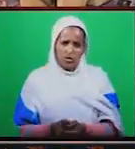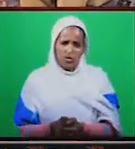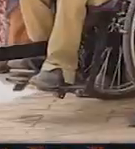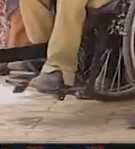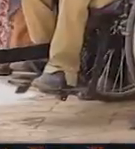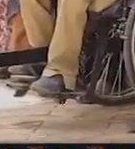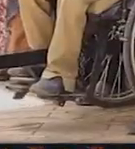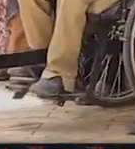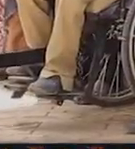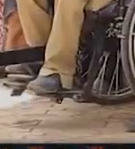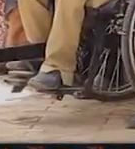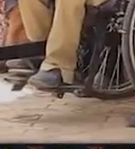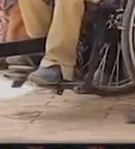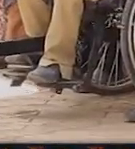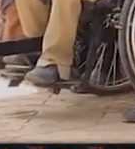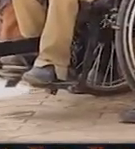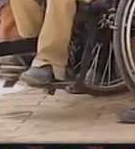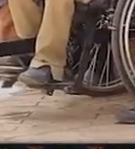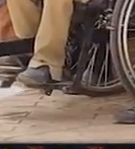መልአክ ምስጋና አቅርበዋል።